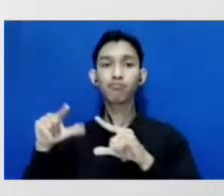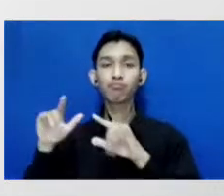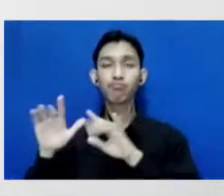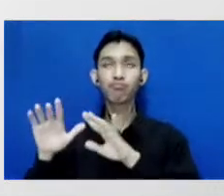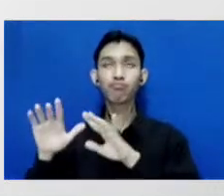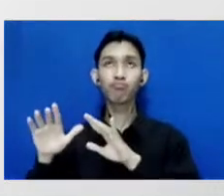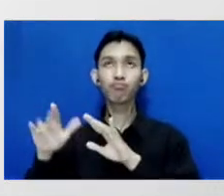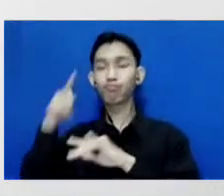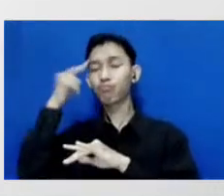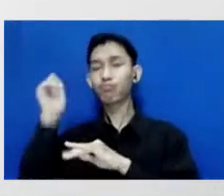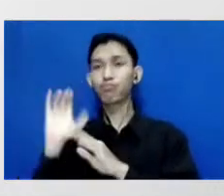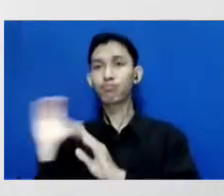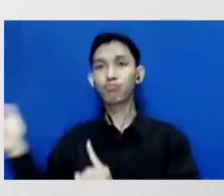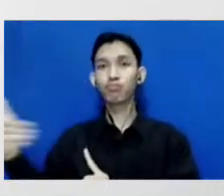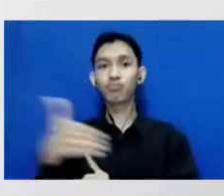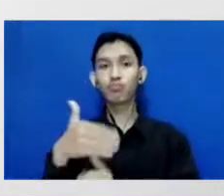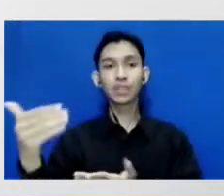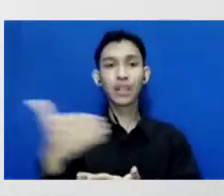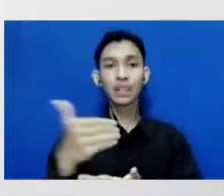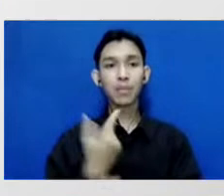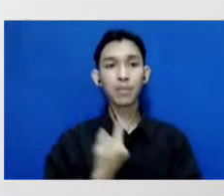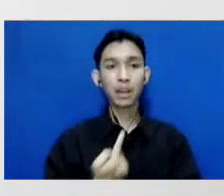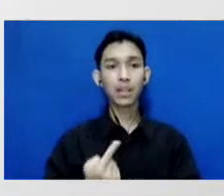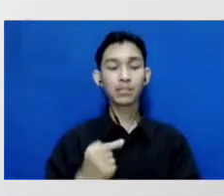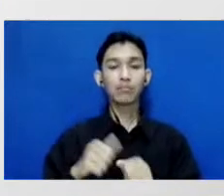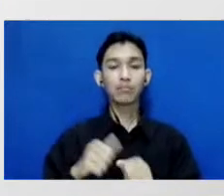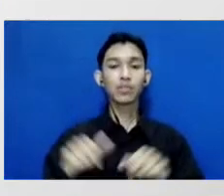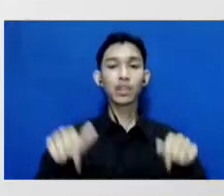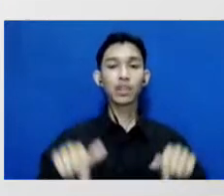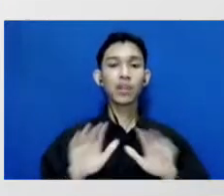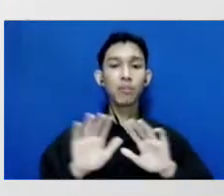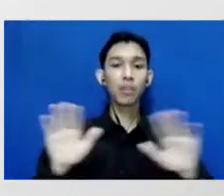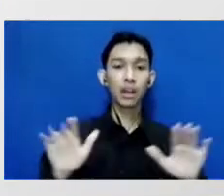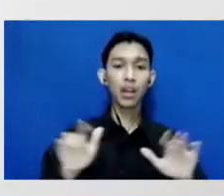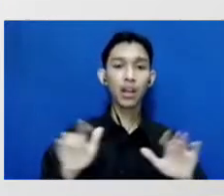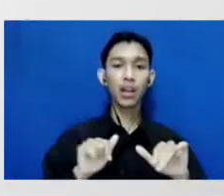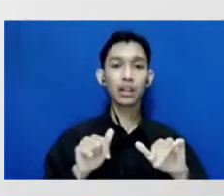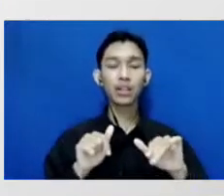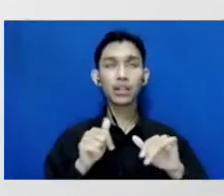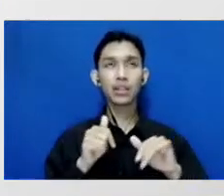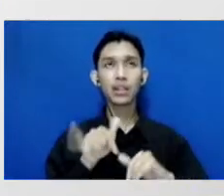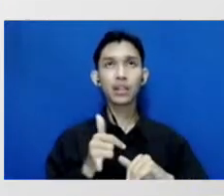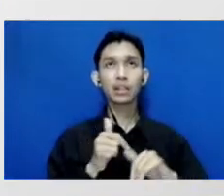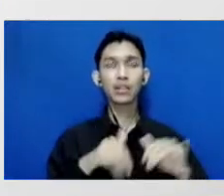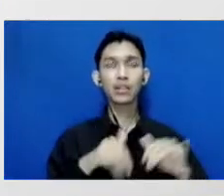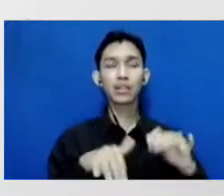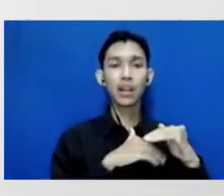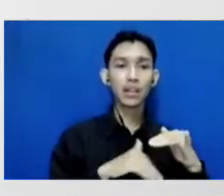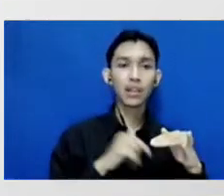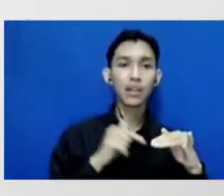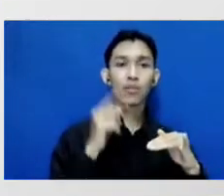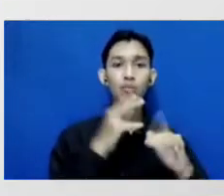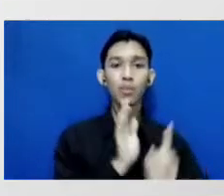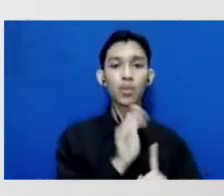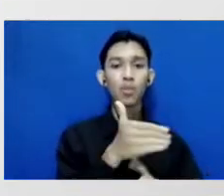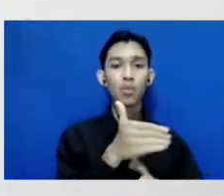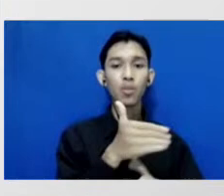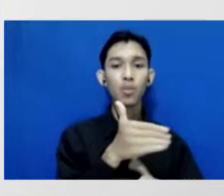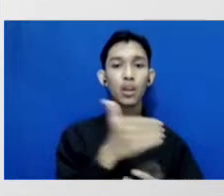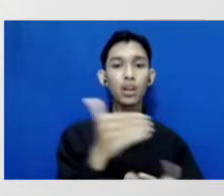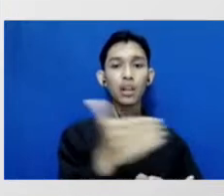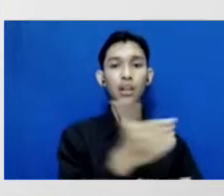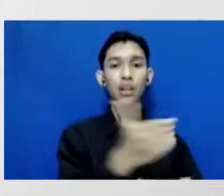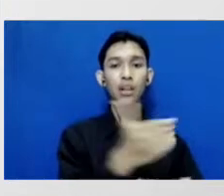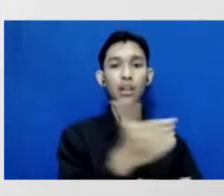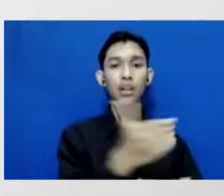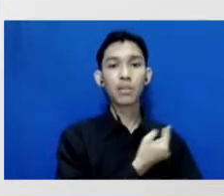saat ini, dan jadi banyak rujukan pembaruan legislasi perlindungan data pribadi di berbagai negara termasuk Indonesia. Ada